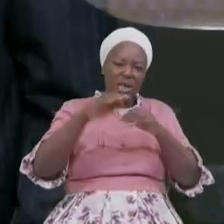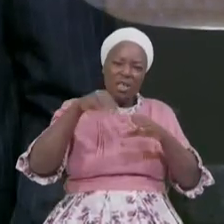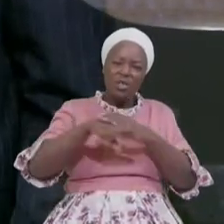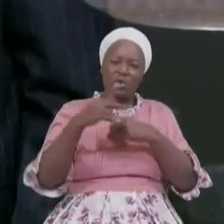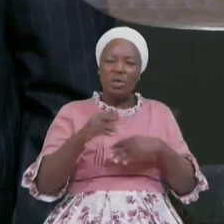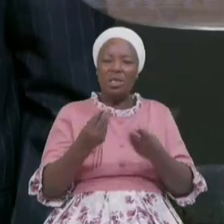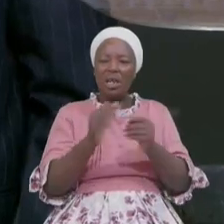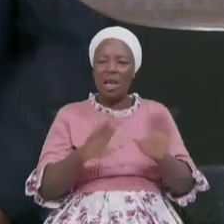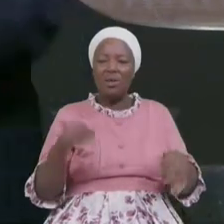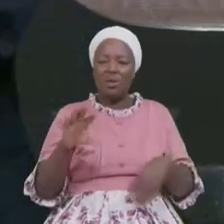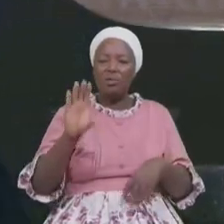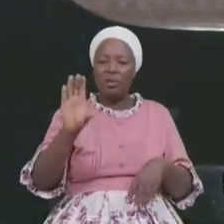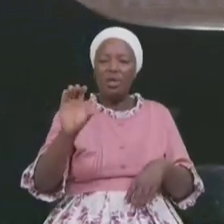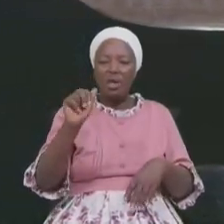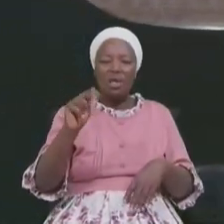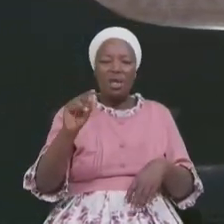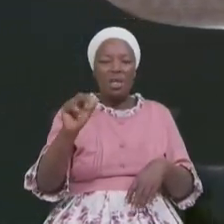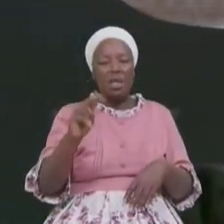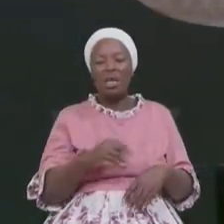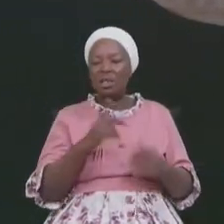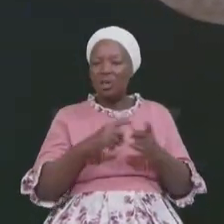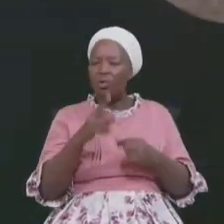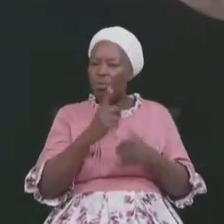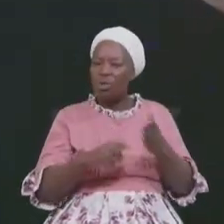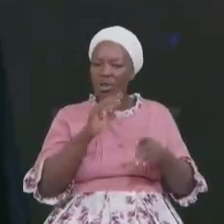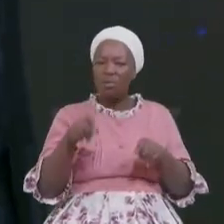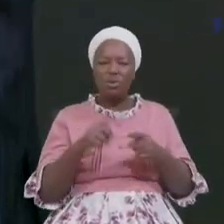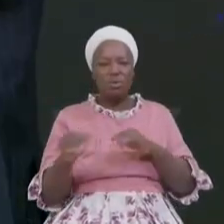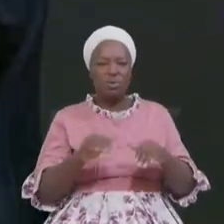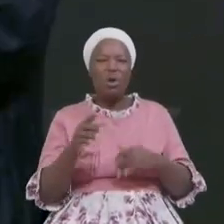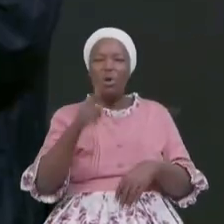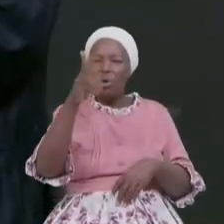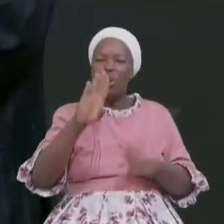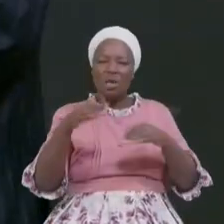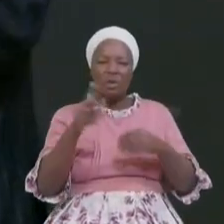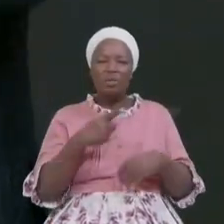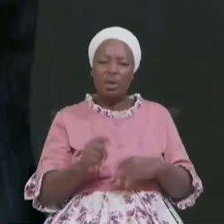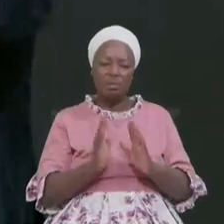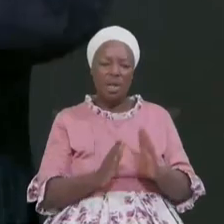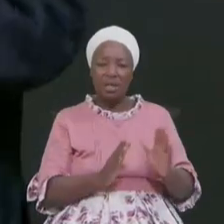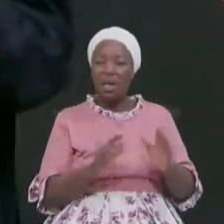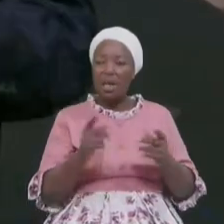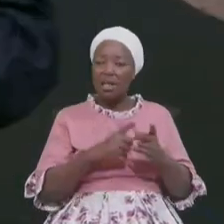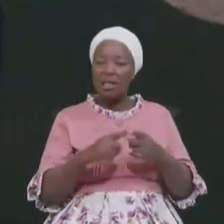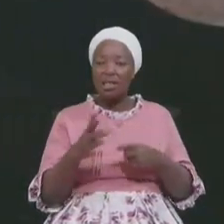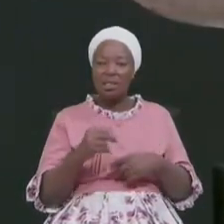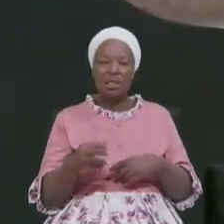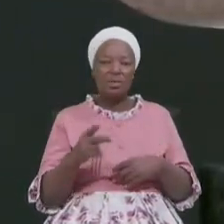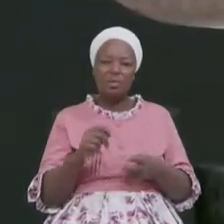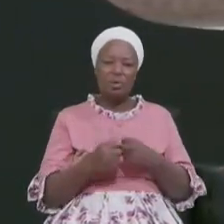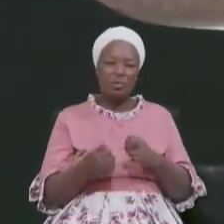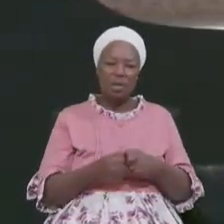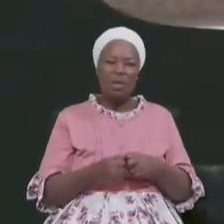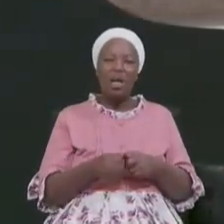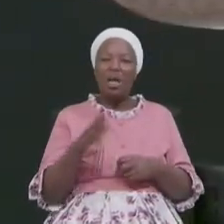la terre de Canaan. Qu'est-ce qu'ils devaient faire? Dieu leur a donné la stratégie. Et quiconque pouvait argumenter,